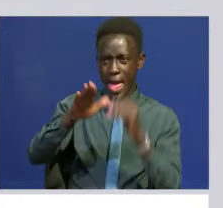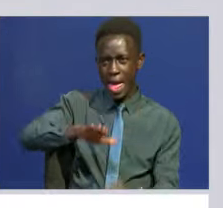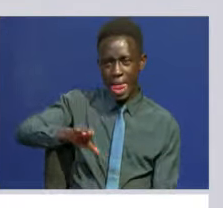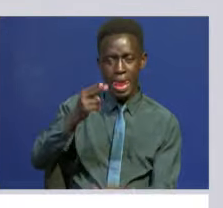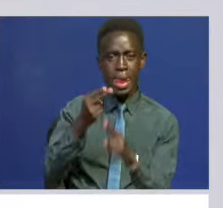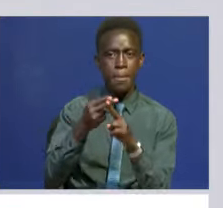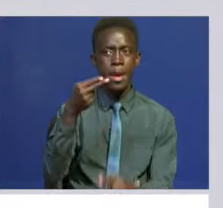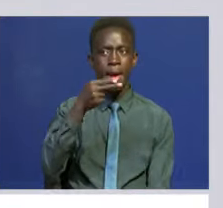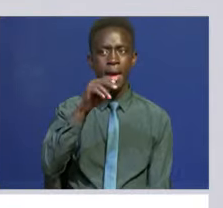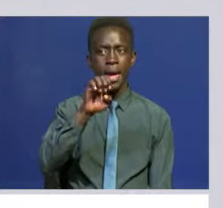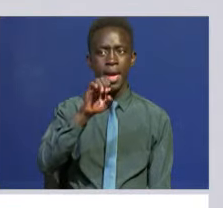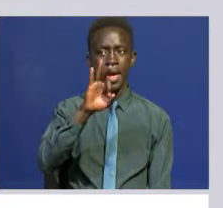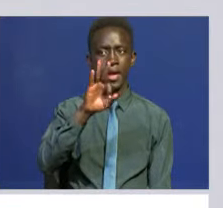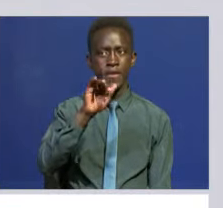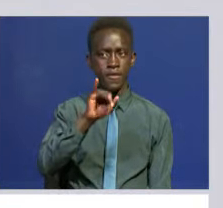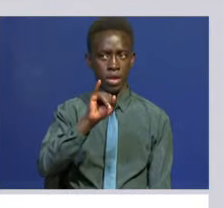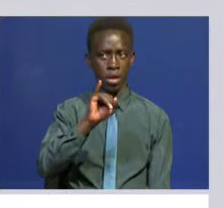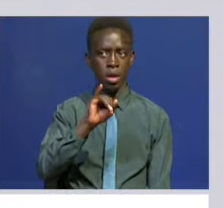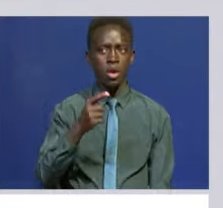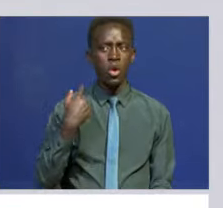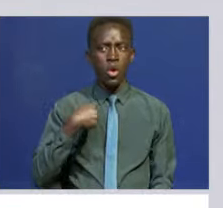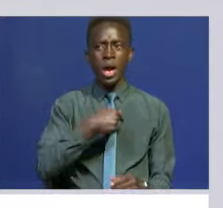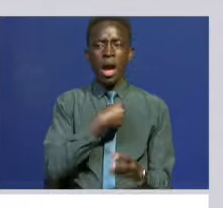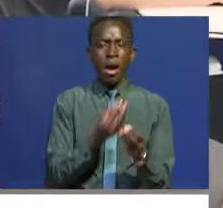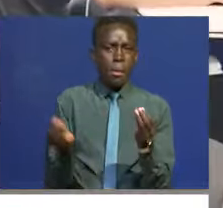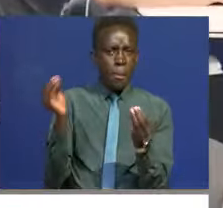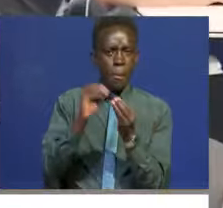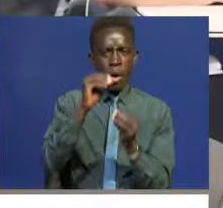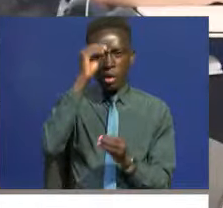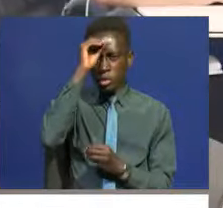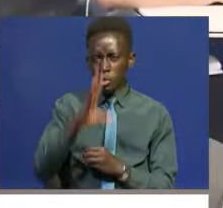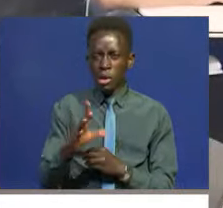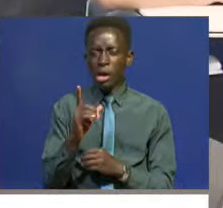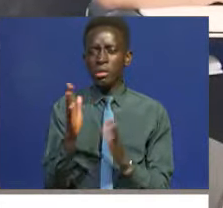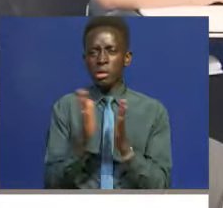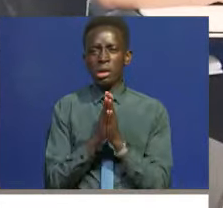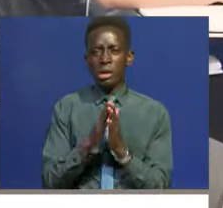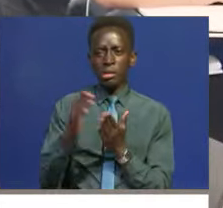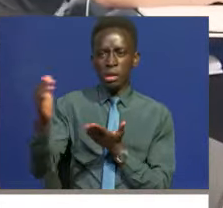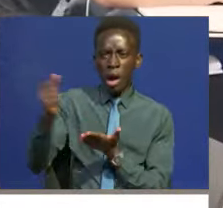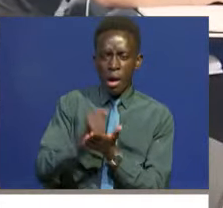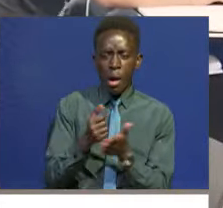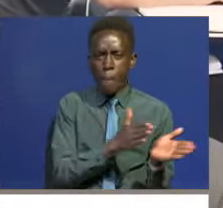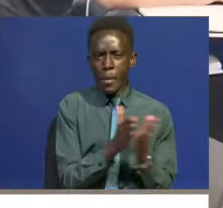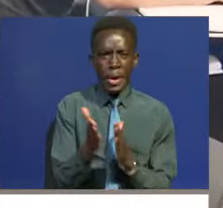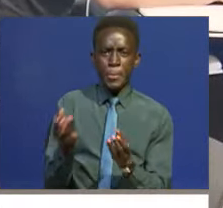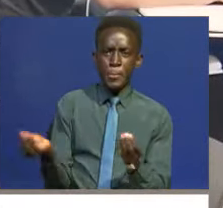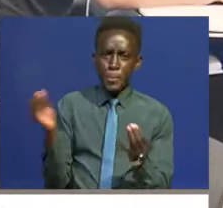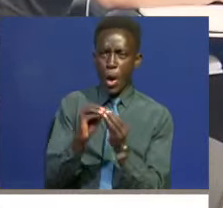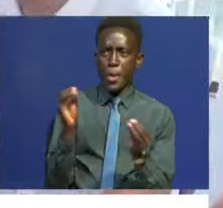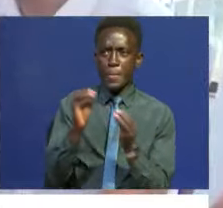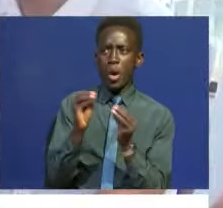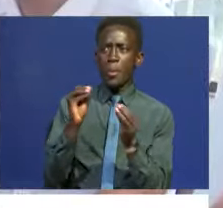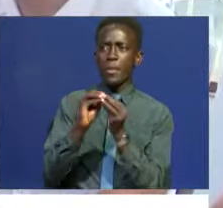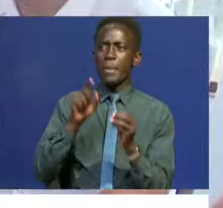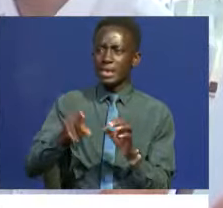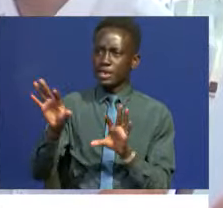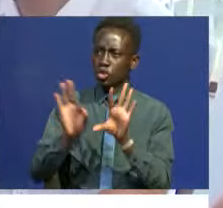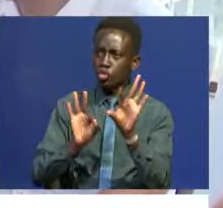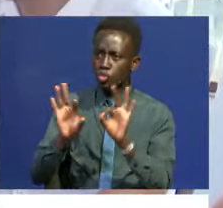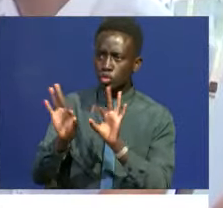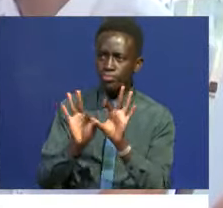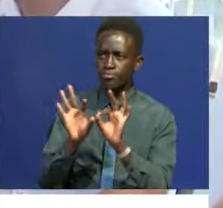Tutaongeza ushirikiano kati ya shule na waajiri kwa kuwezesha vyuo vikuu au shule za ufundi na waajiri kuchagua